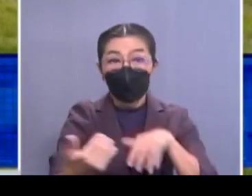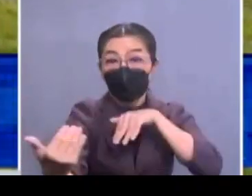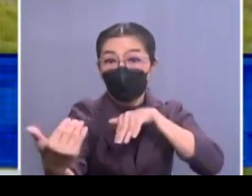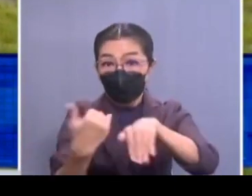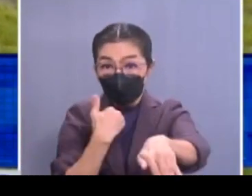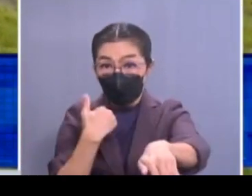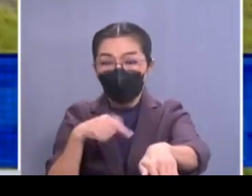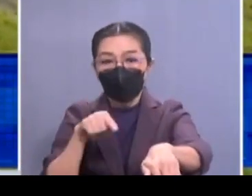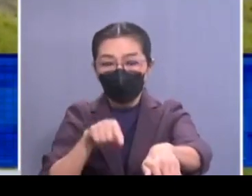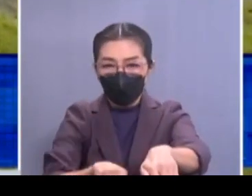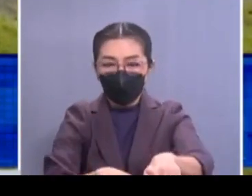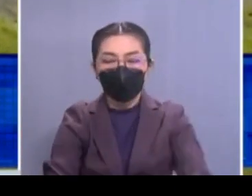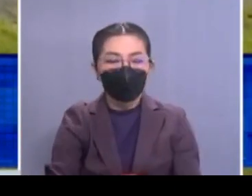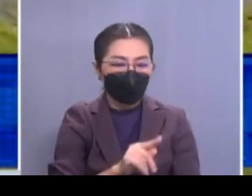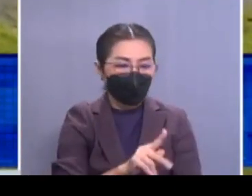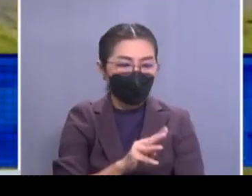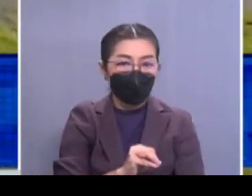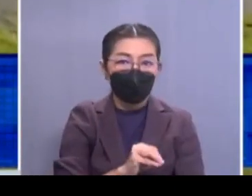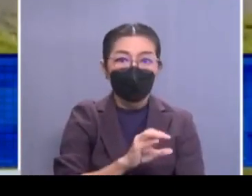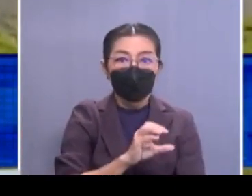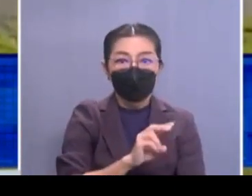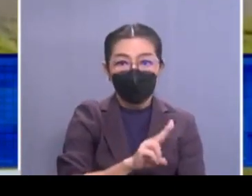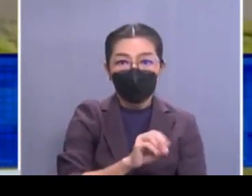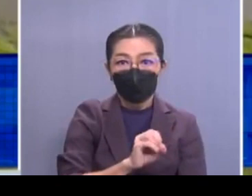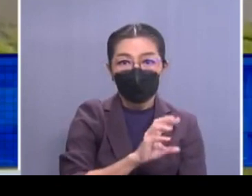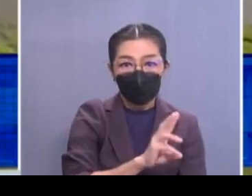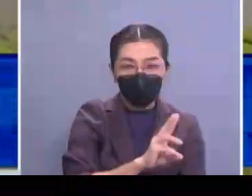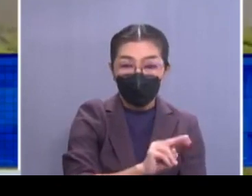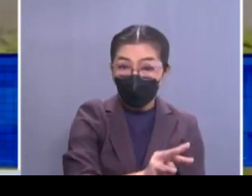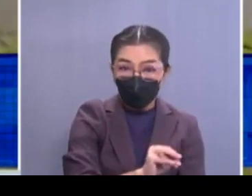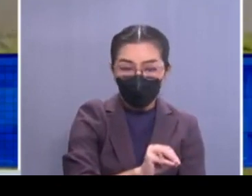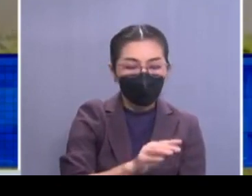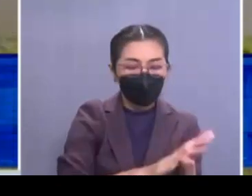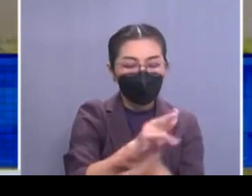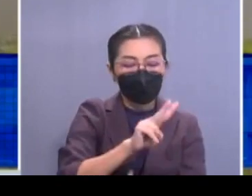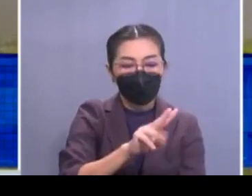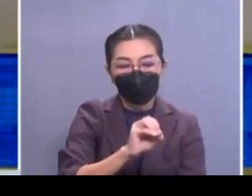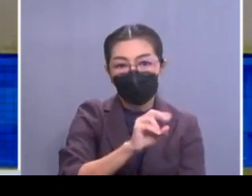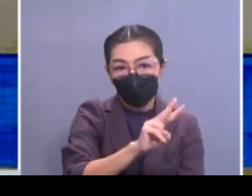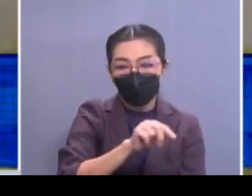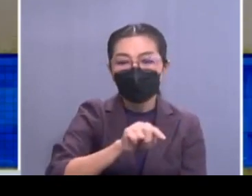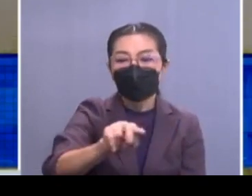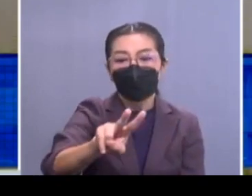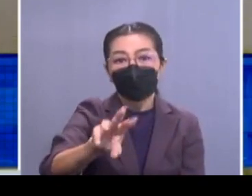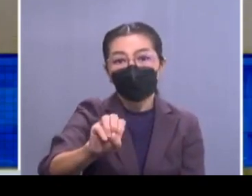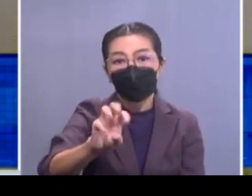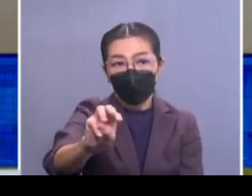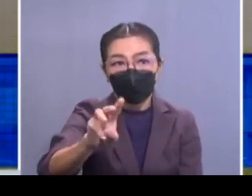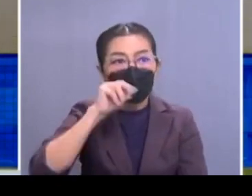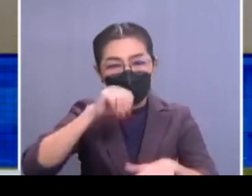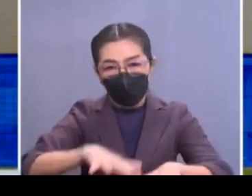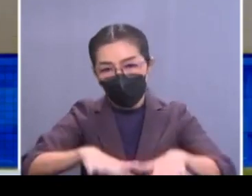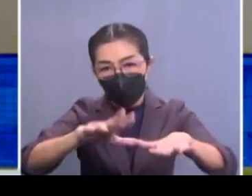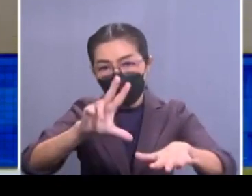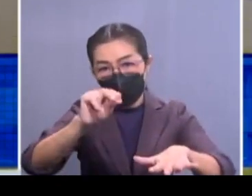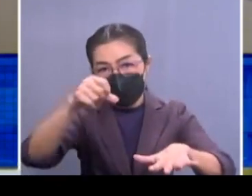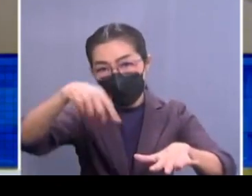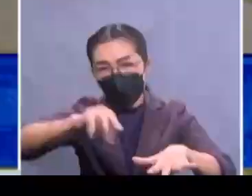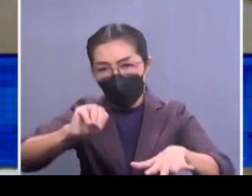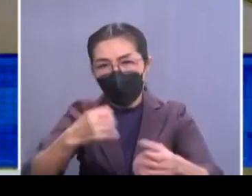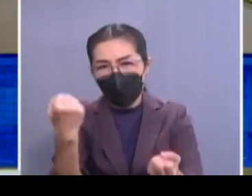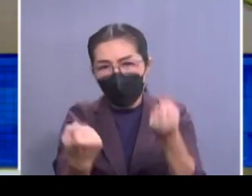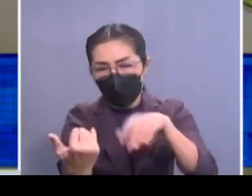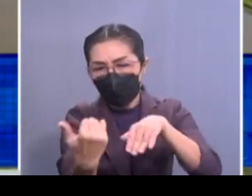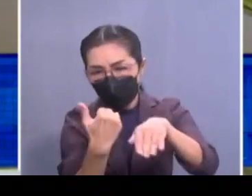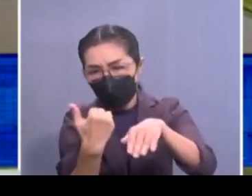รที่202ถึง206ตอนนี้น้ำก็คงยังเจิ่งนองไปนะคะสูงประมาณ30เซนติเมตรรถยนต์ก็ยังพอสัญจ